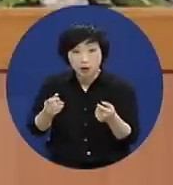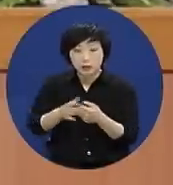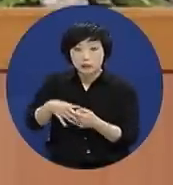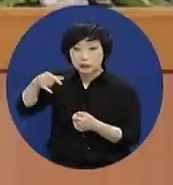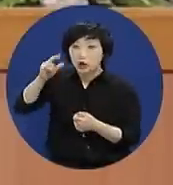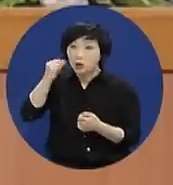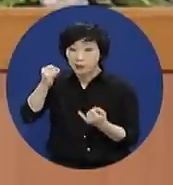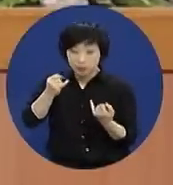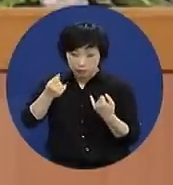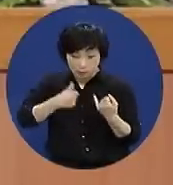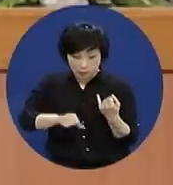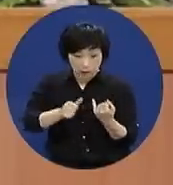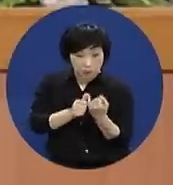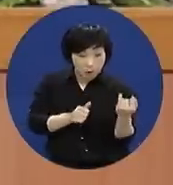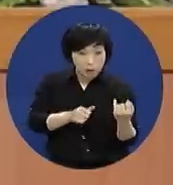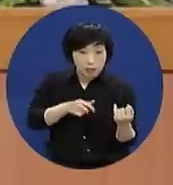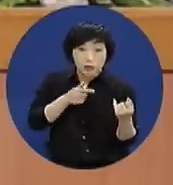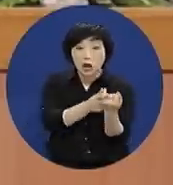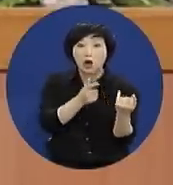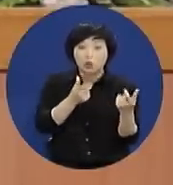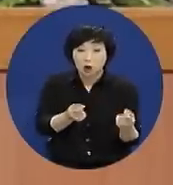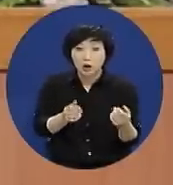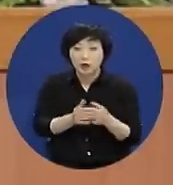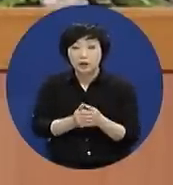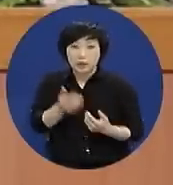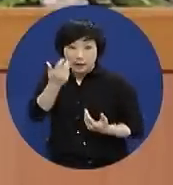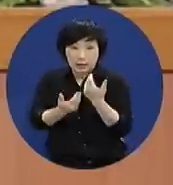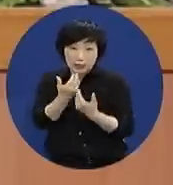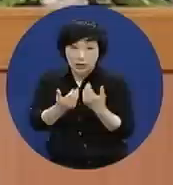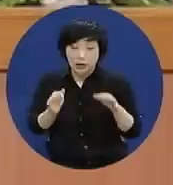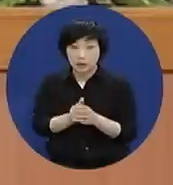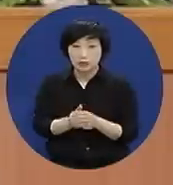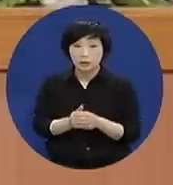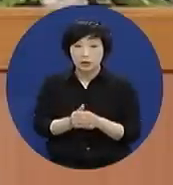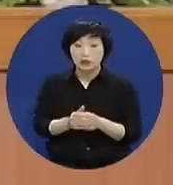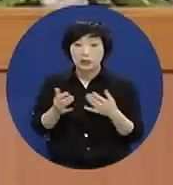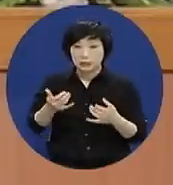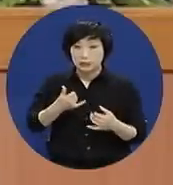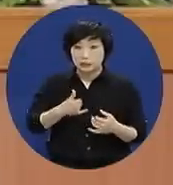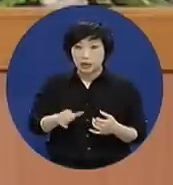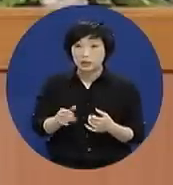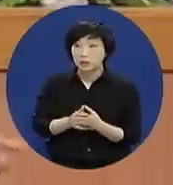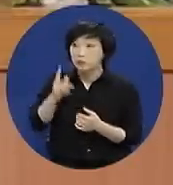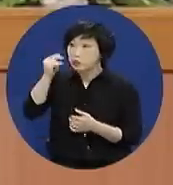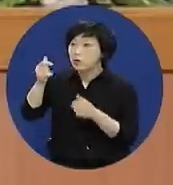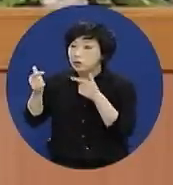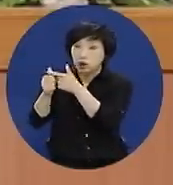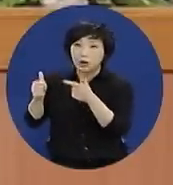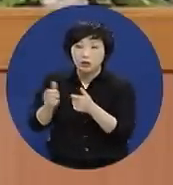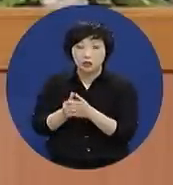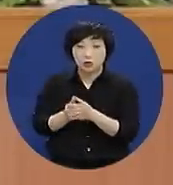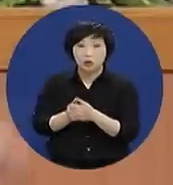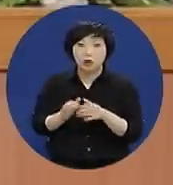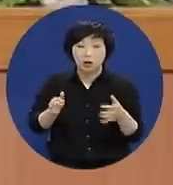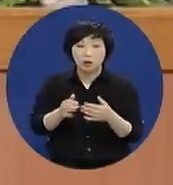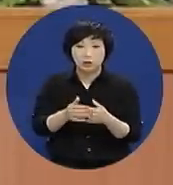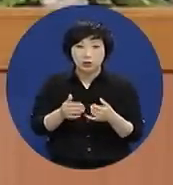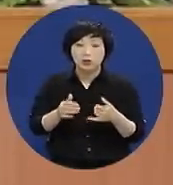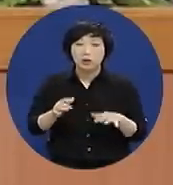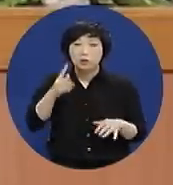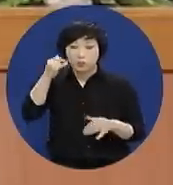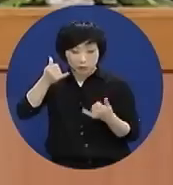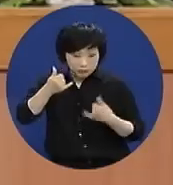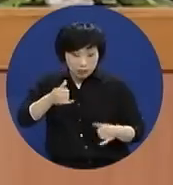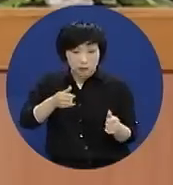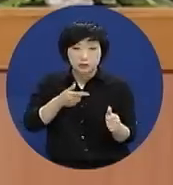憎むものは殺人したのですそうなので嫁が姑を殺したり姑が嫁を殺したり